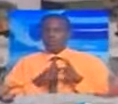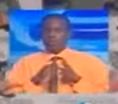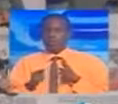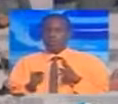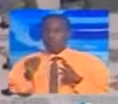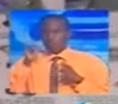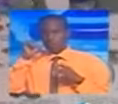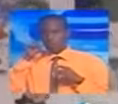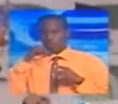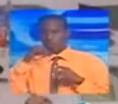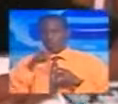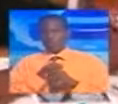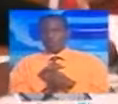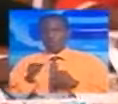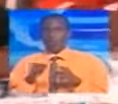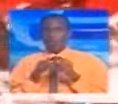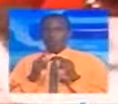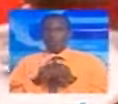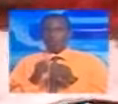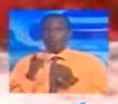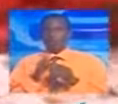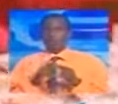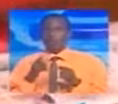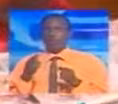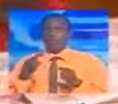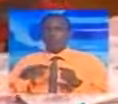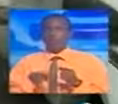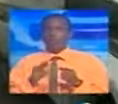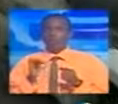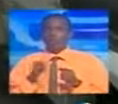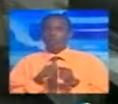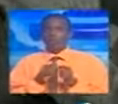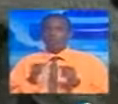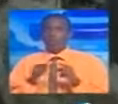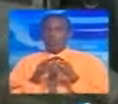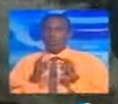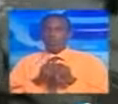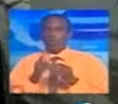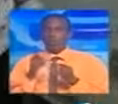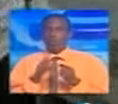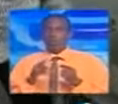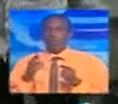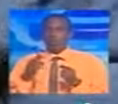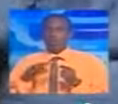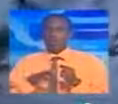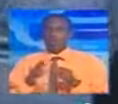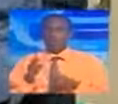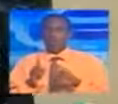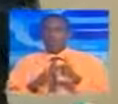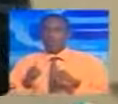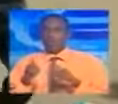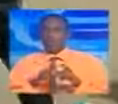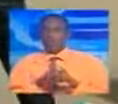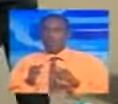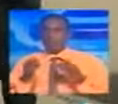d'une nouvelle bibliothèque neuve à Assaïla, un village situé dans la préfecture donc de Diki. La cérémonie d'inauguration s'est